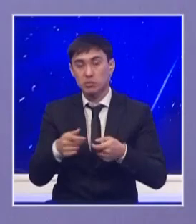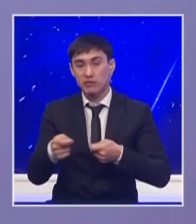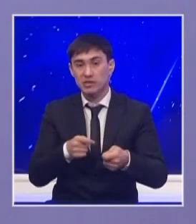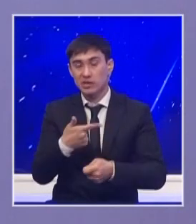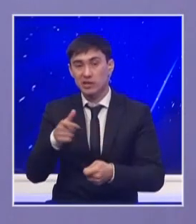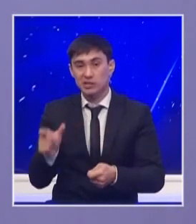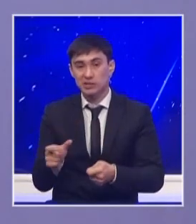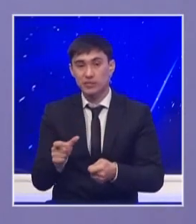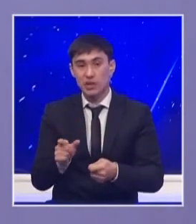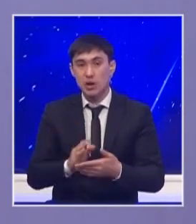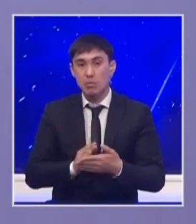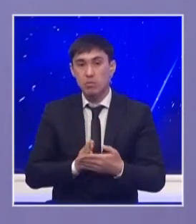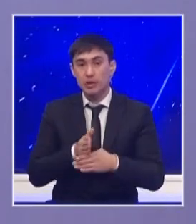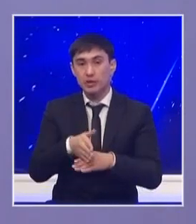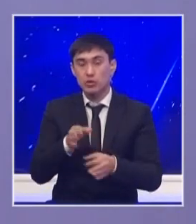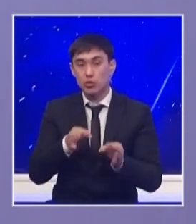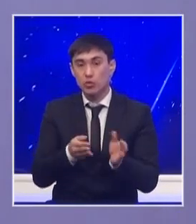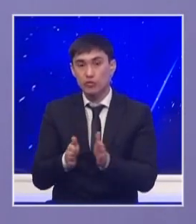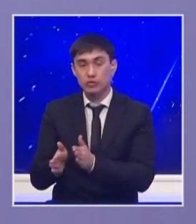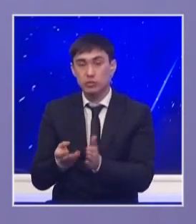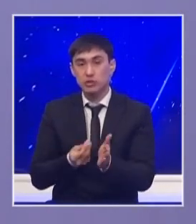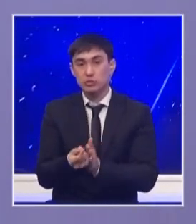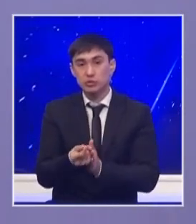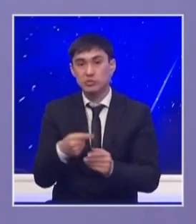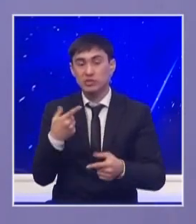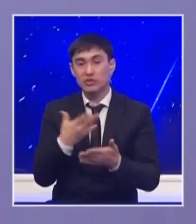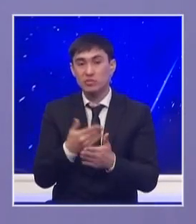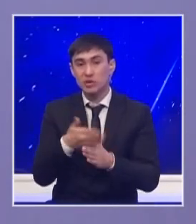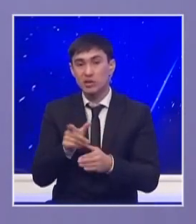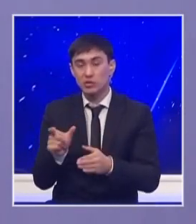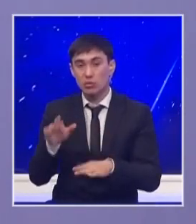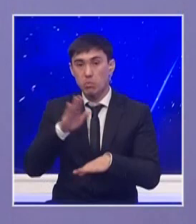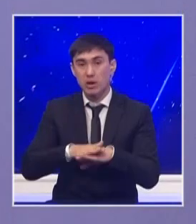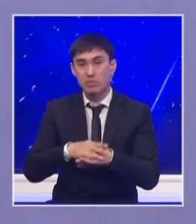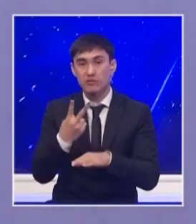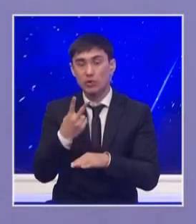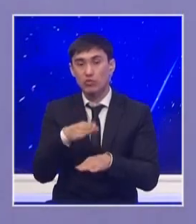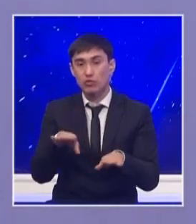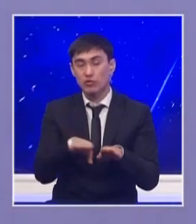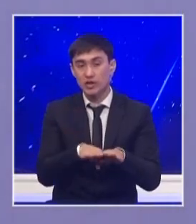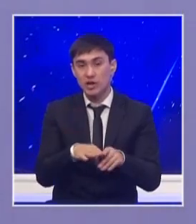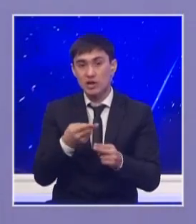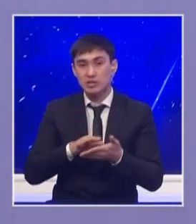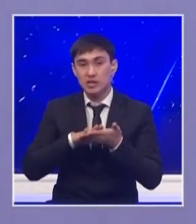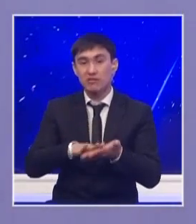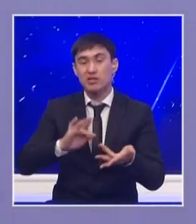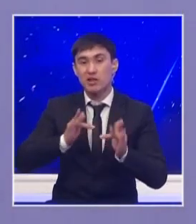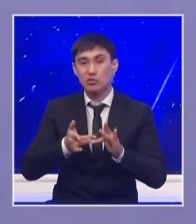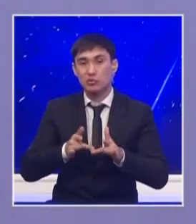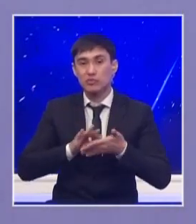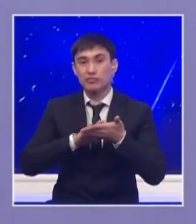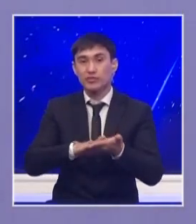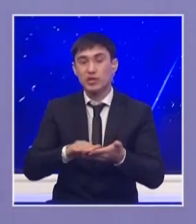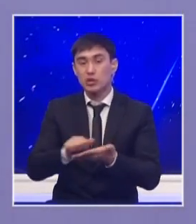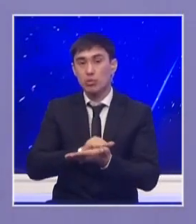граждан он еще должен пройти урегулирование платежеспособности со своими кредиторами то есть банками второго уровня данное заявление в электронным путем